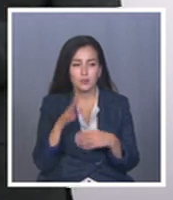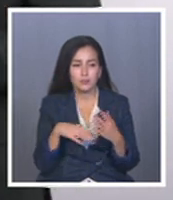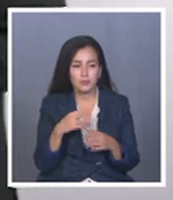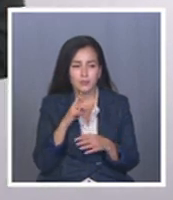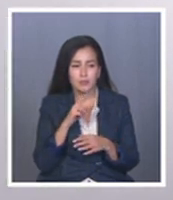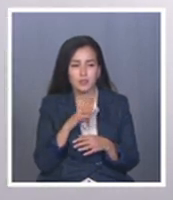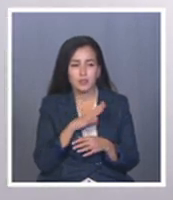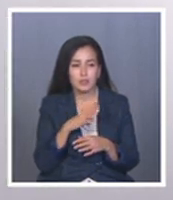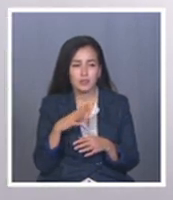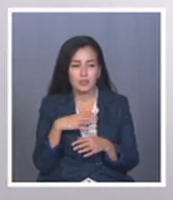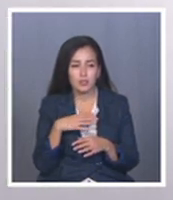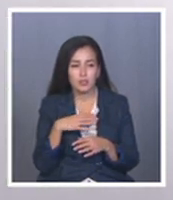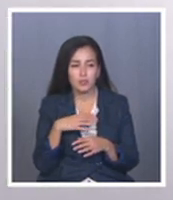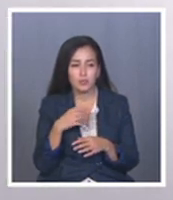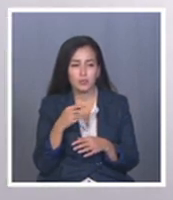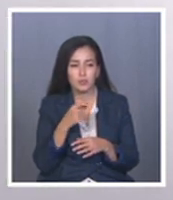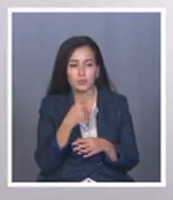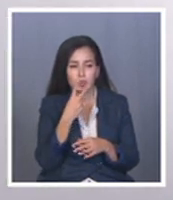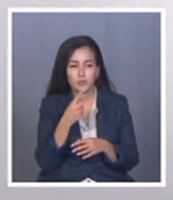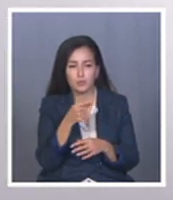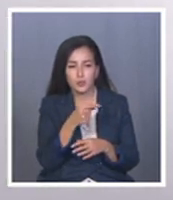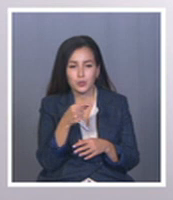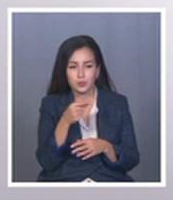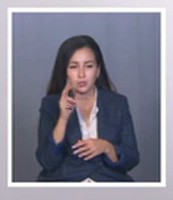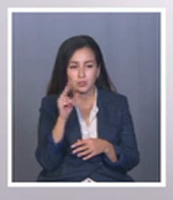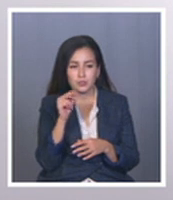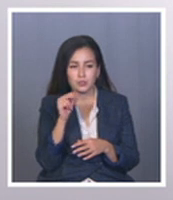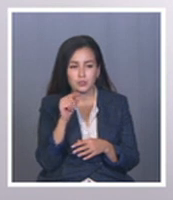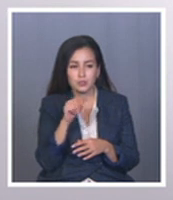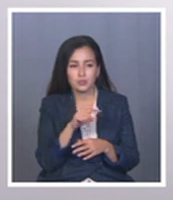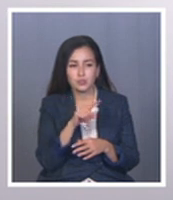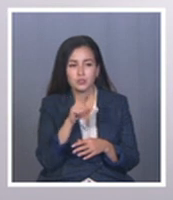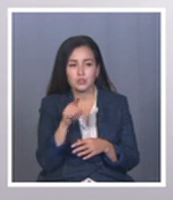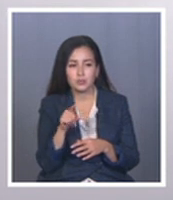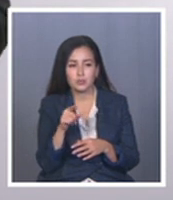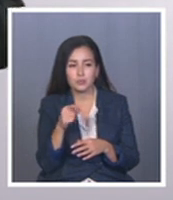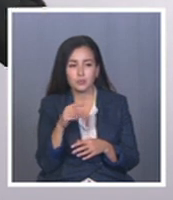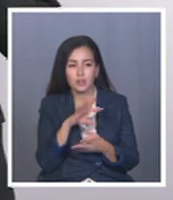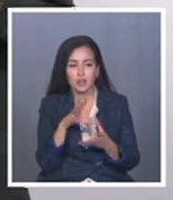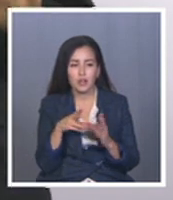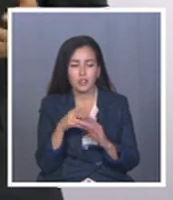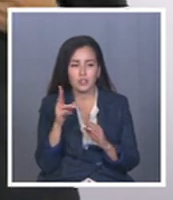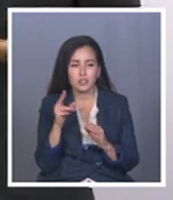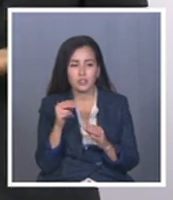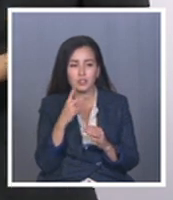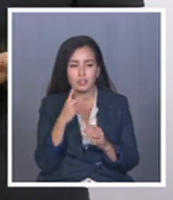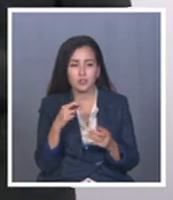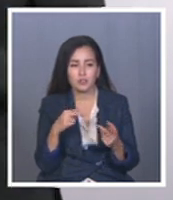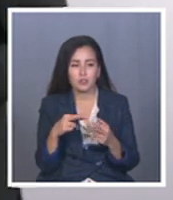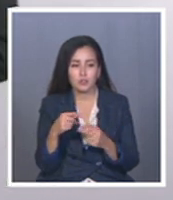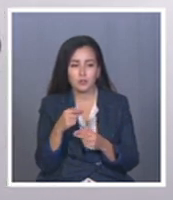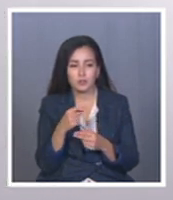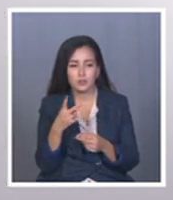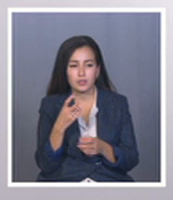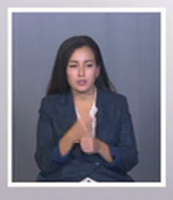қатесі. Бөлшектің алдында тұрған минус таңбасы бөлшектің алымындағы барлық таңбаларды қарама-қарсыға өзгертеді.